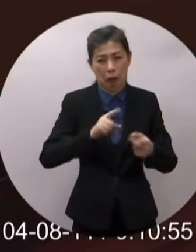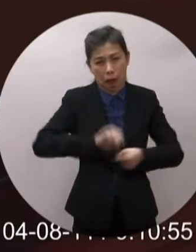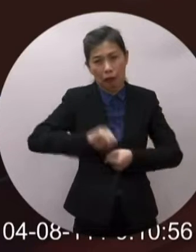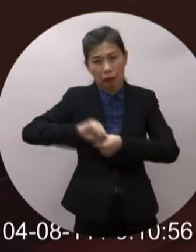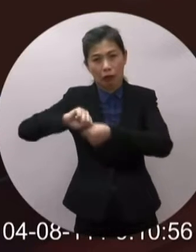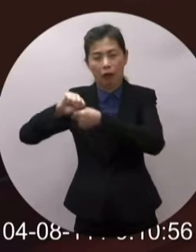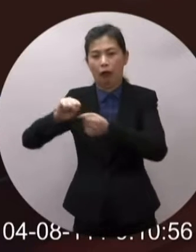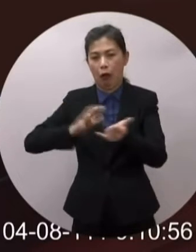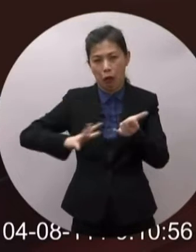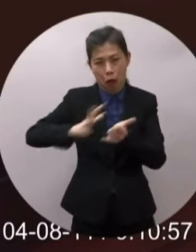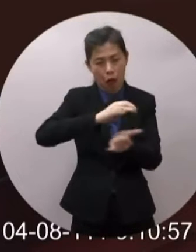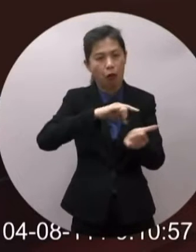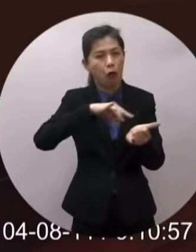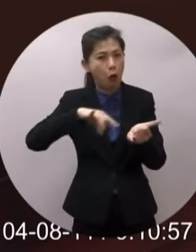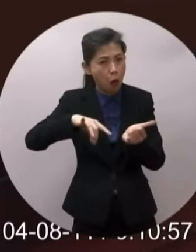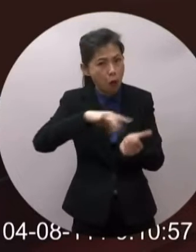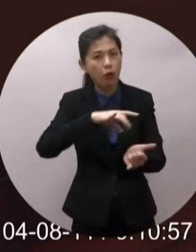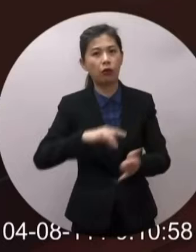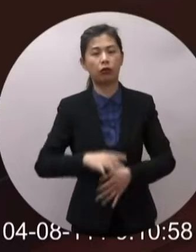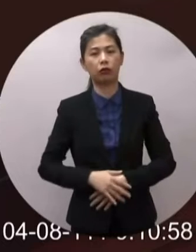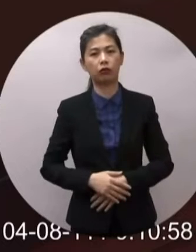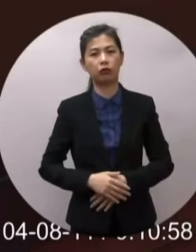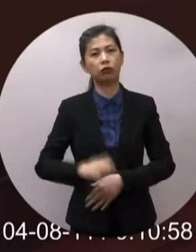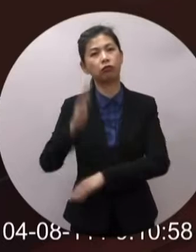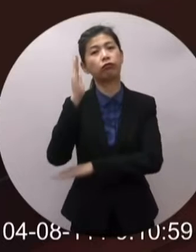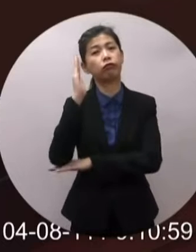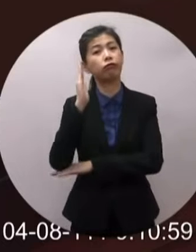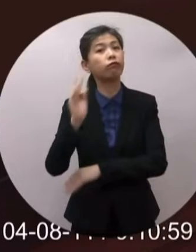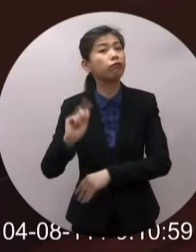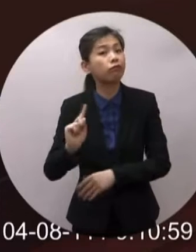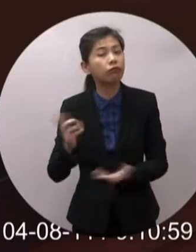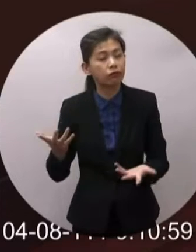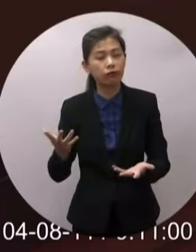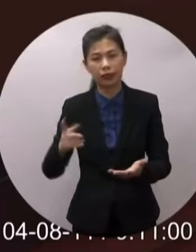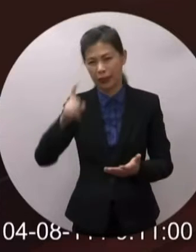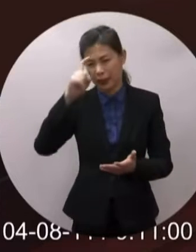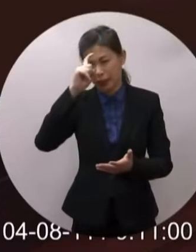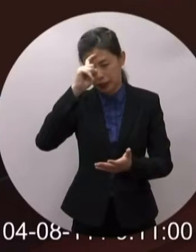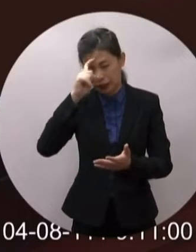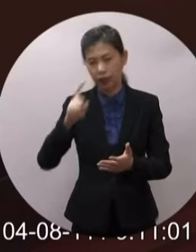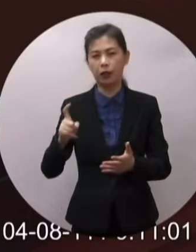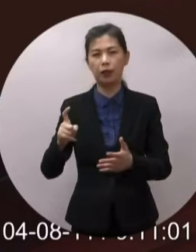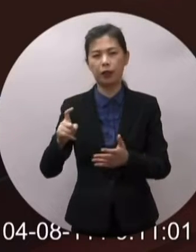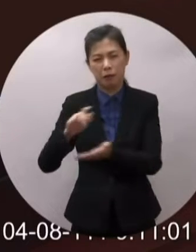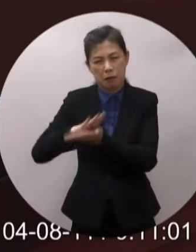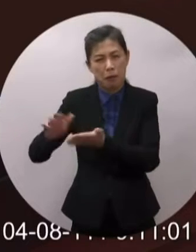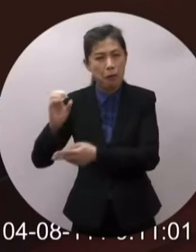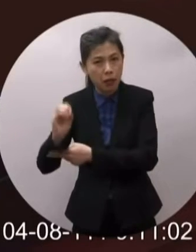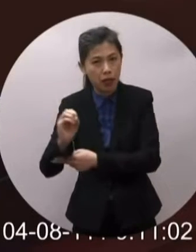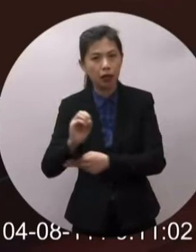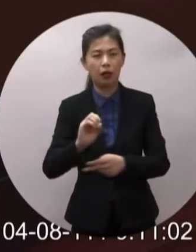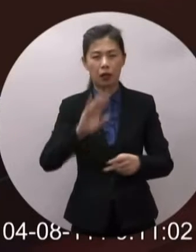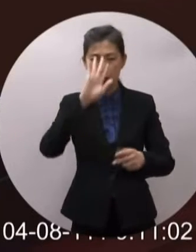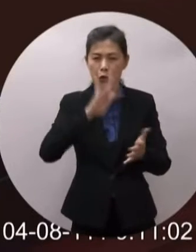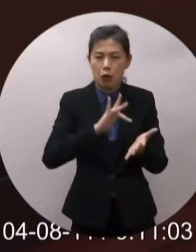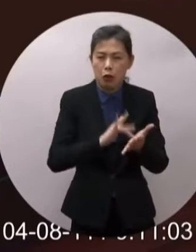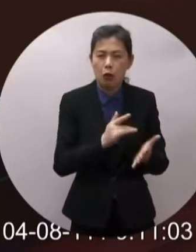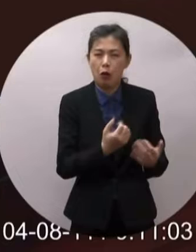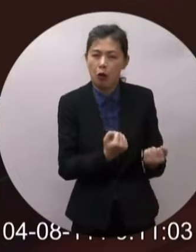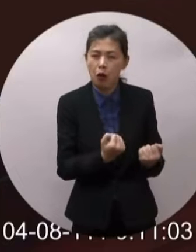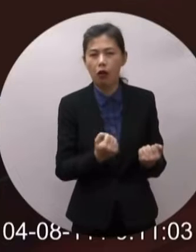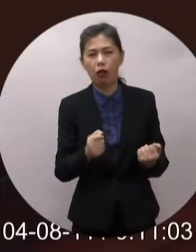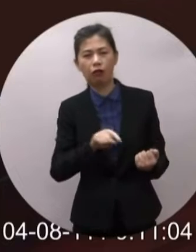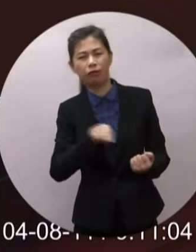在全台，但是政府却仍然在维持清零还是与病毒共存的两套策略之间摆